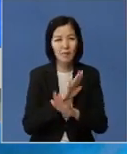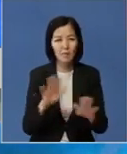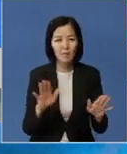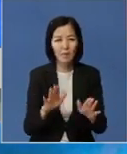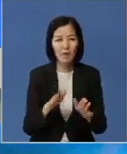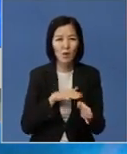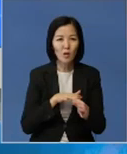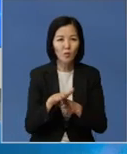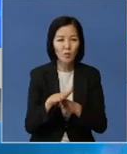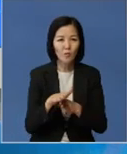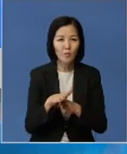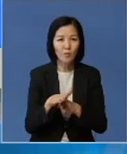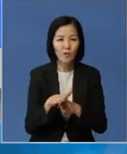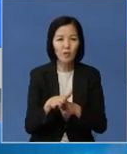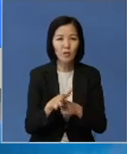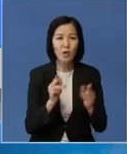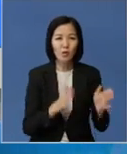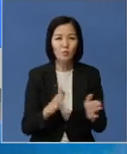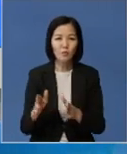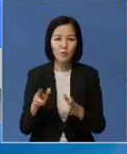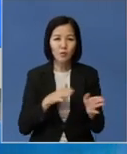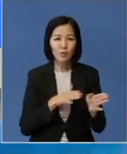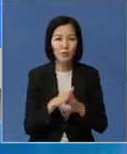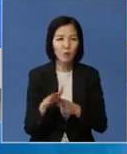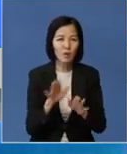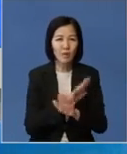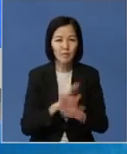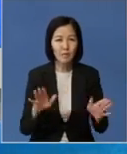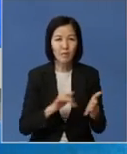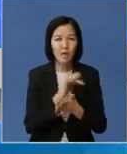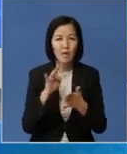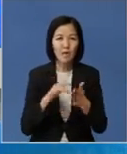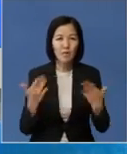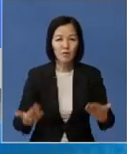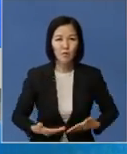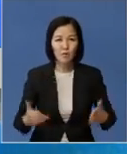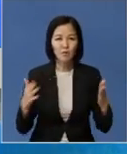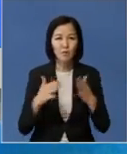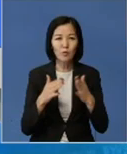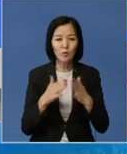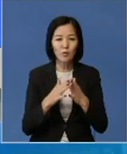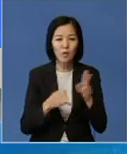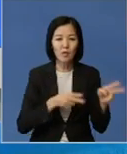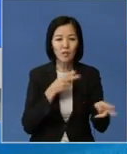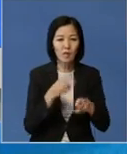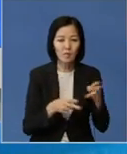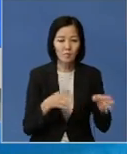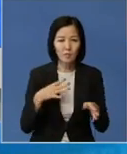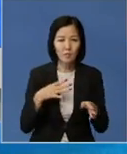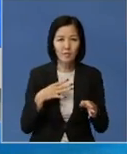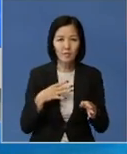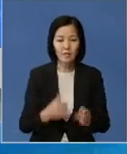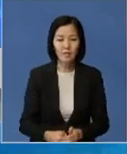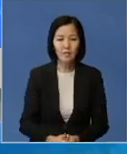тұр. Тұрғындар болса жұмысты жүйелі атқара алмай отырған қалалық тұрғын үй инспекциясына наразы. Олардың уәжін әріптесім Кәмшат Мұхамеджан тыңдап